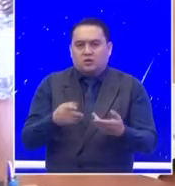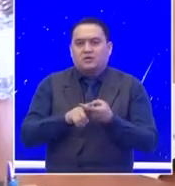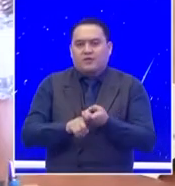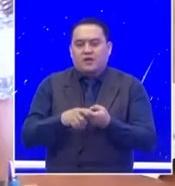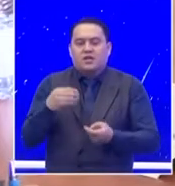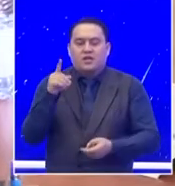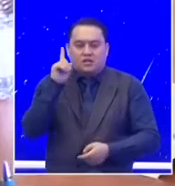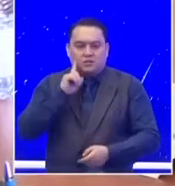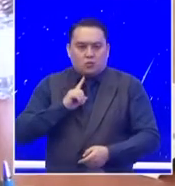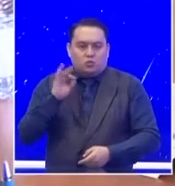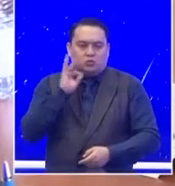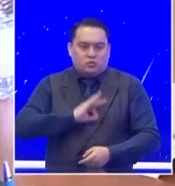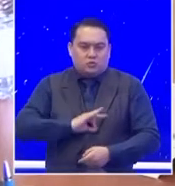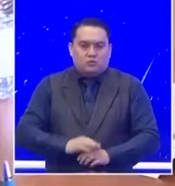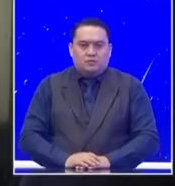связи очень эффективен.